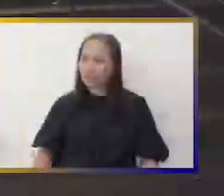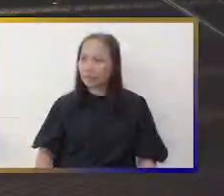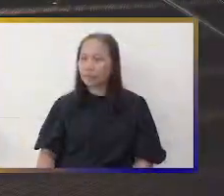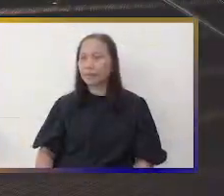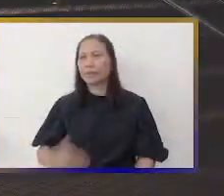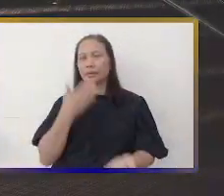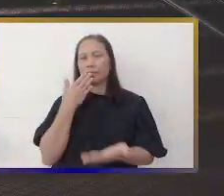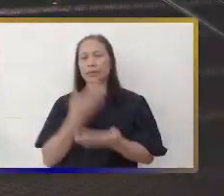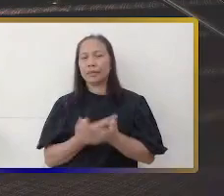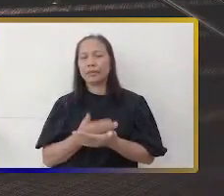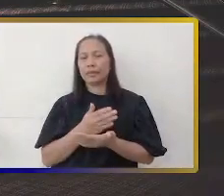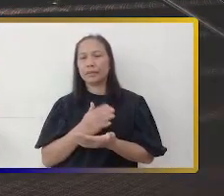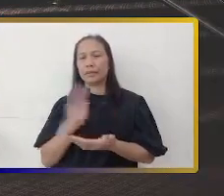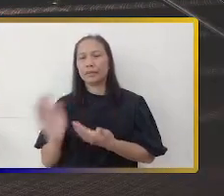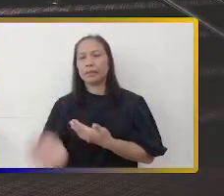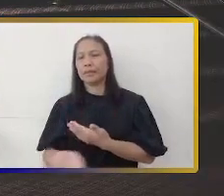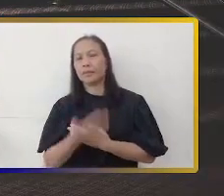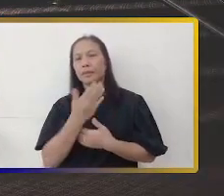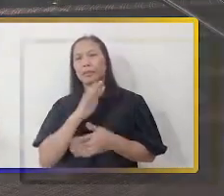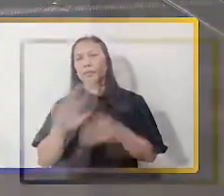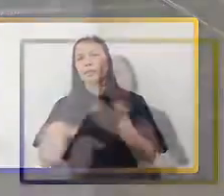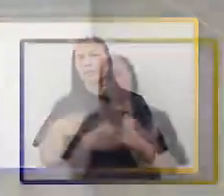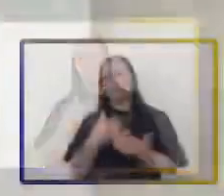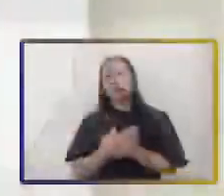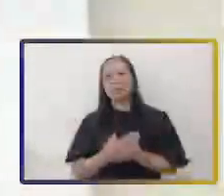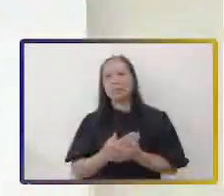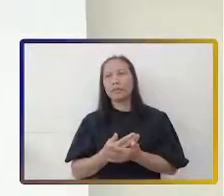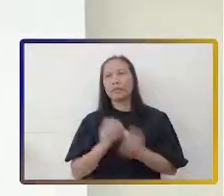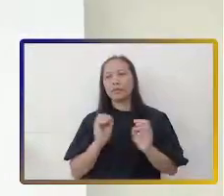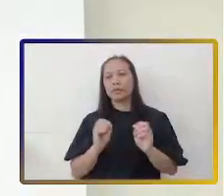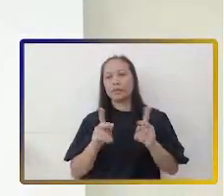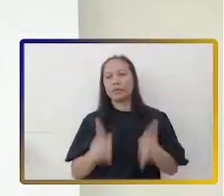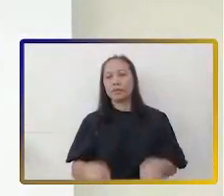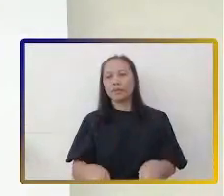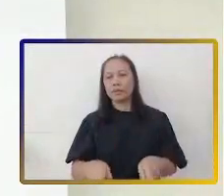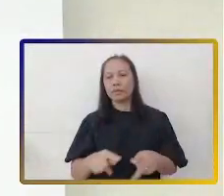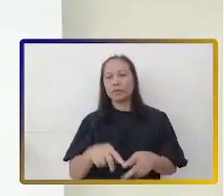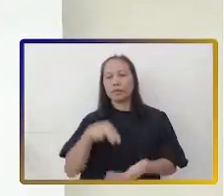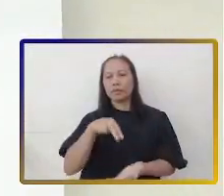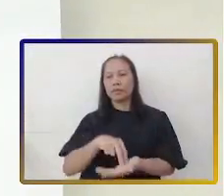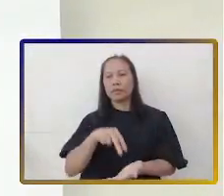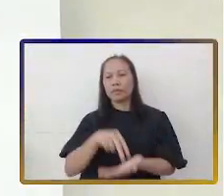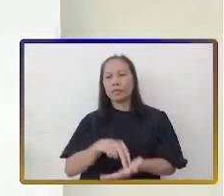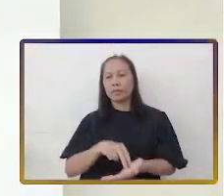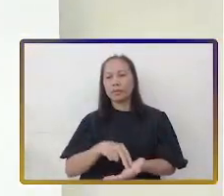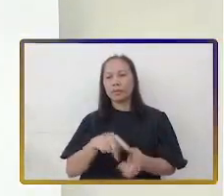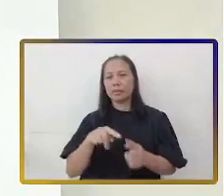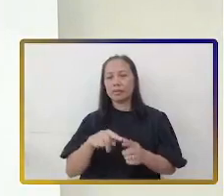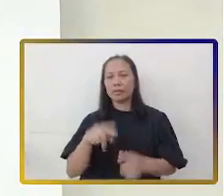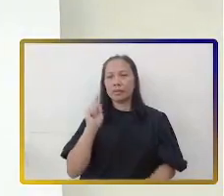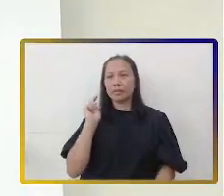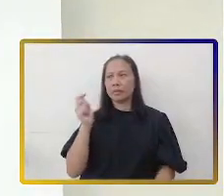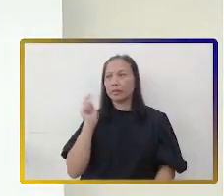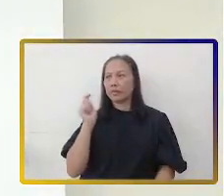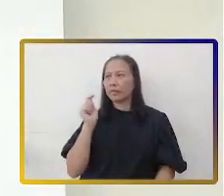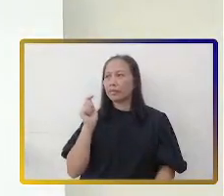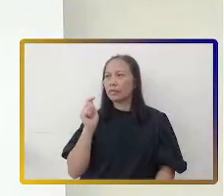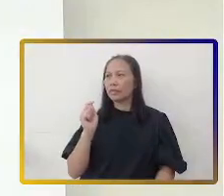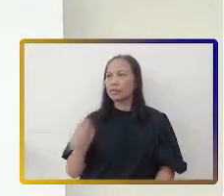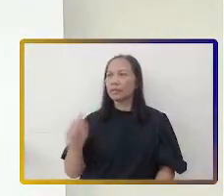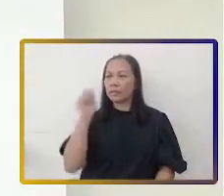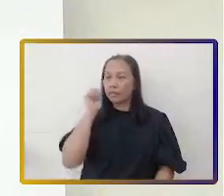Magandang umaga po sa ating lahat isang privilege na makatayo po dito Actually sanay po ako ditong magbigay ng